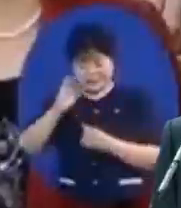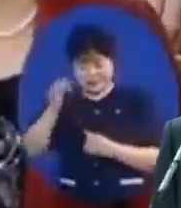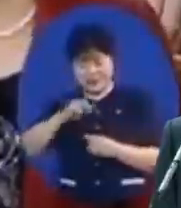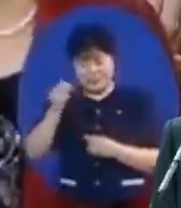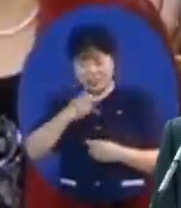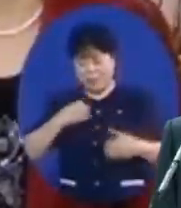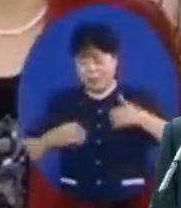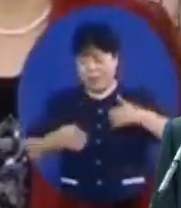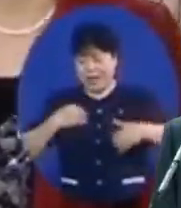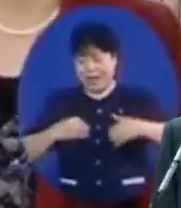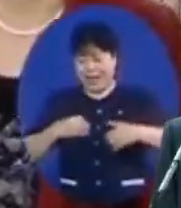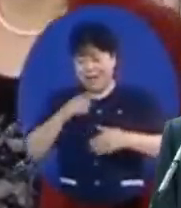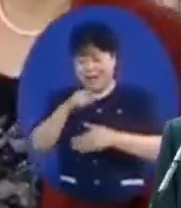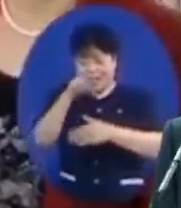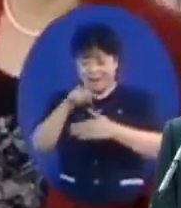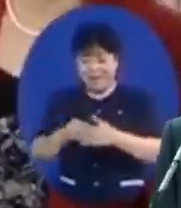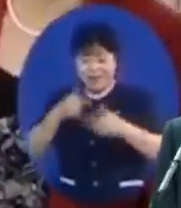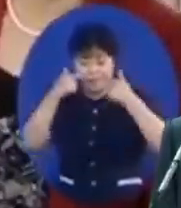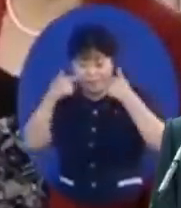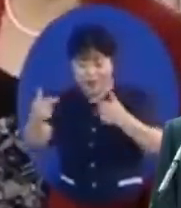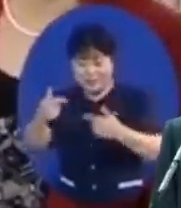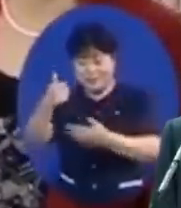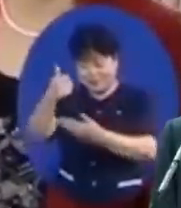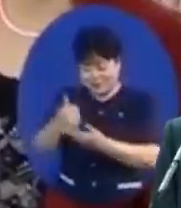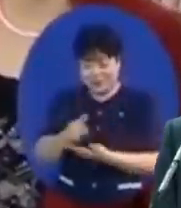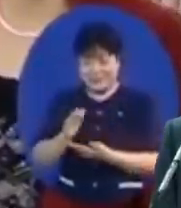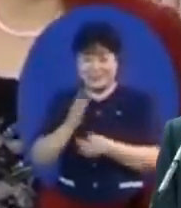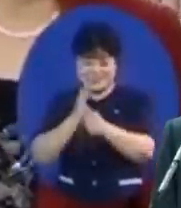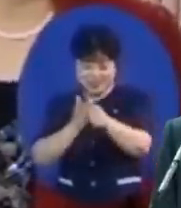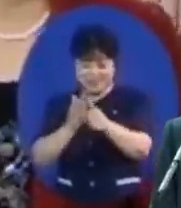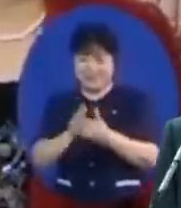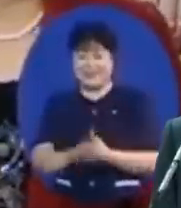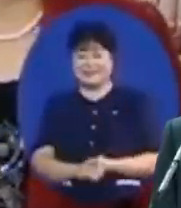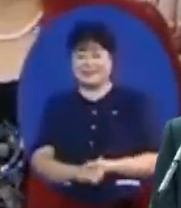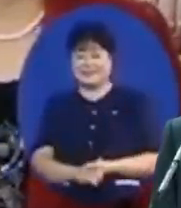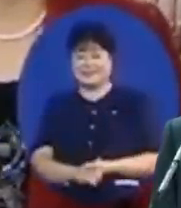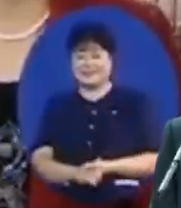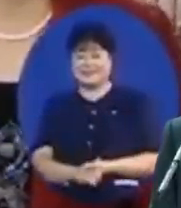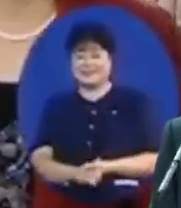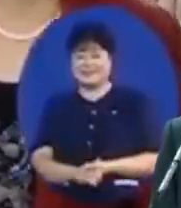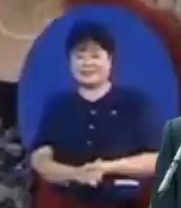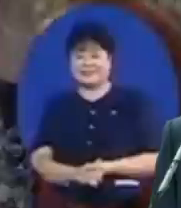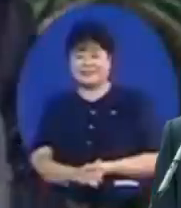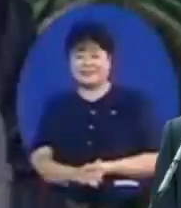영생 복락을 마음속에 확실히 모시게 되시기 바랍니다.